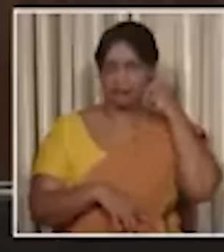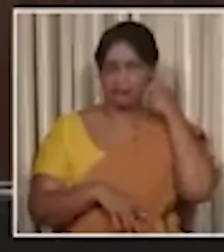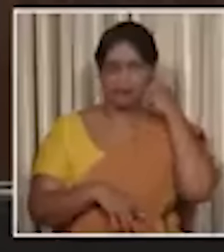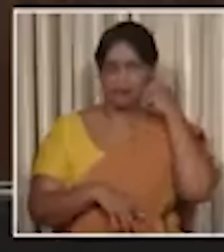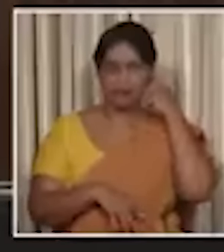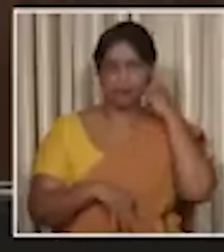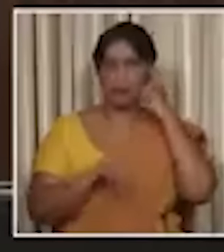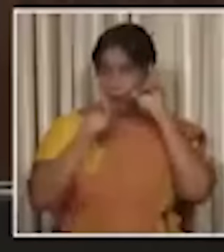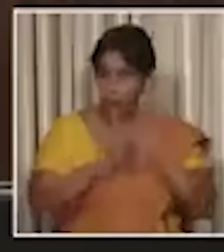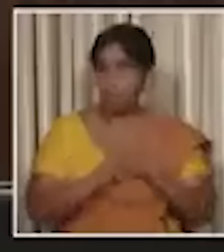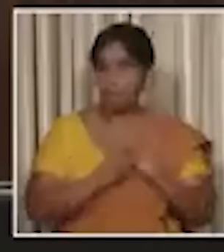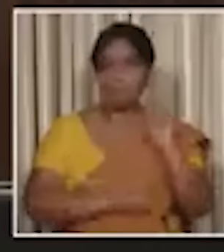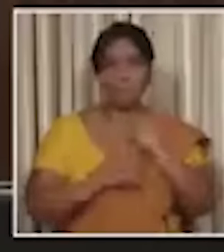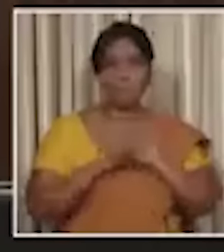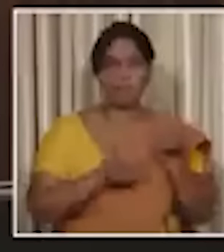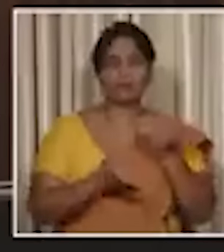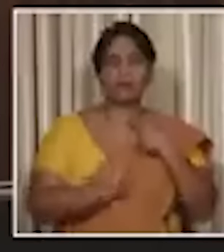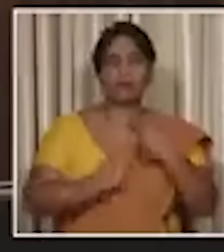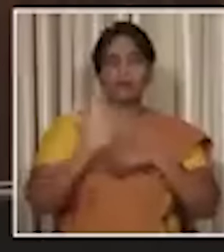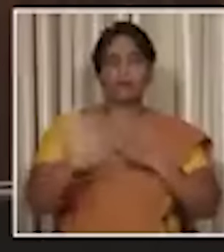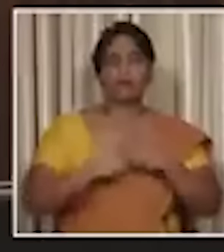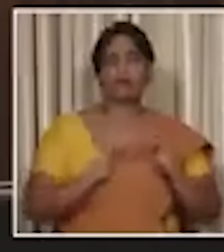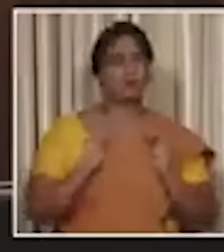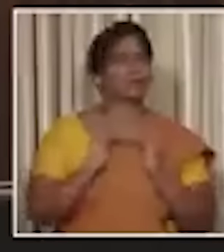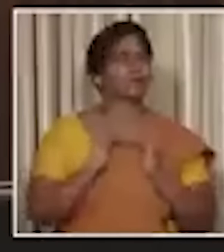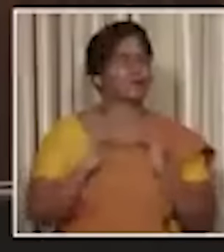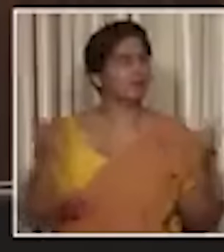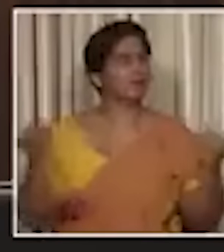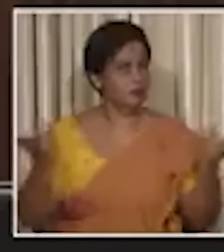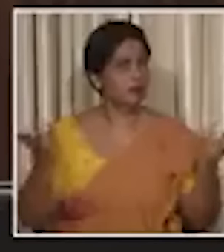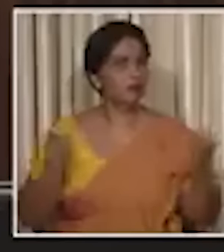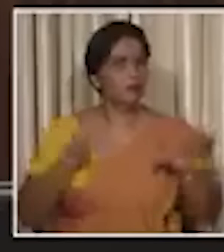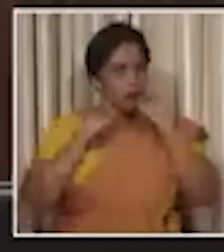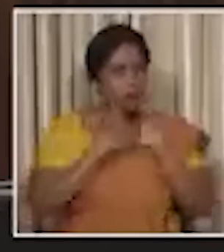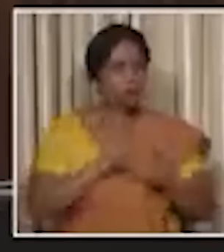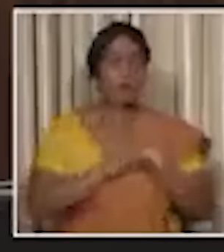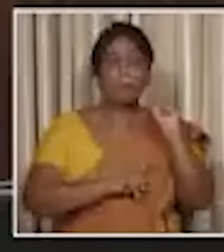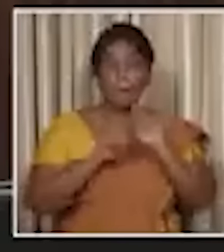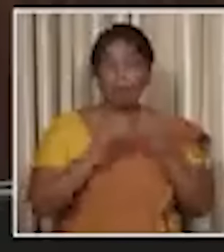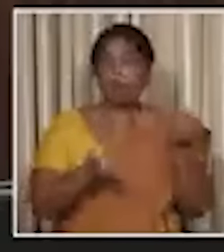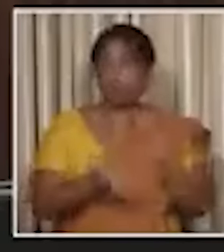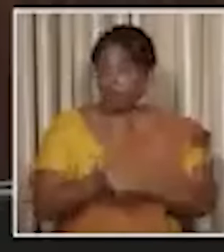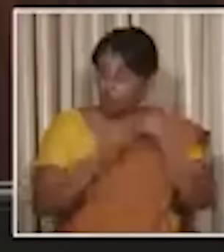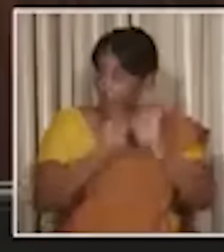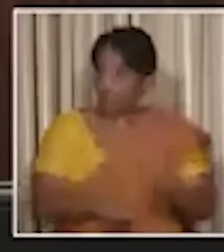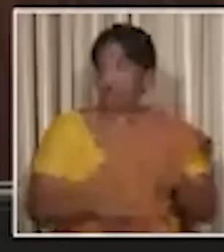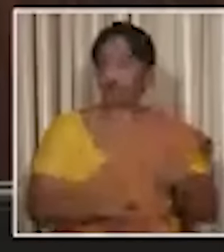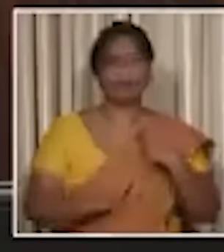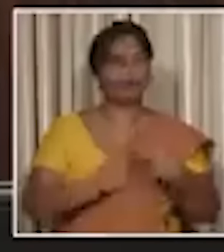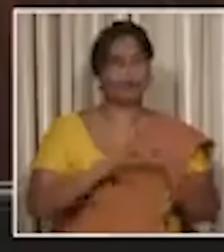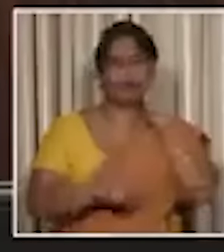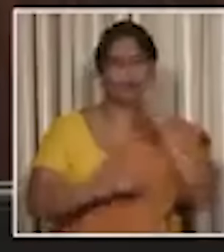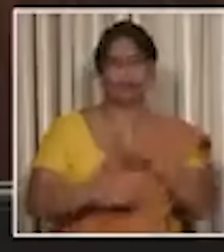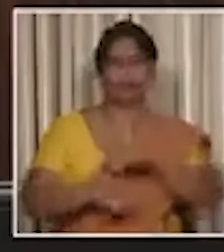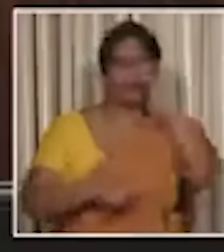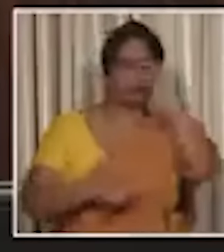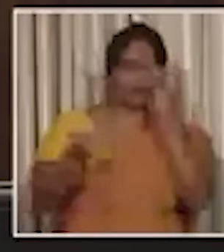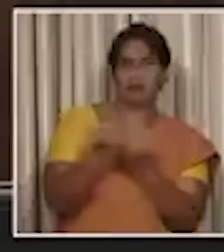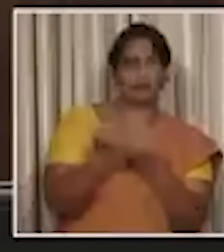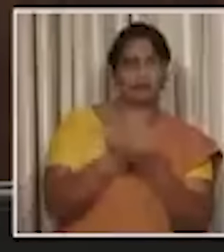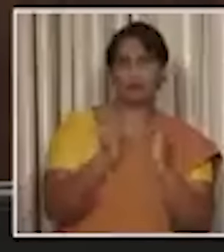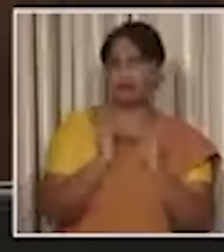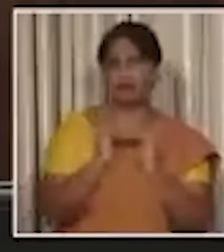மக்கள் இழந்திருக்கின்றதான இந்த அவநம்பிக்கை மீண்டும் கட்டியெழுப்ப வேண்டும். இந்த சந்தர்ப்பத்திலே எந்த ஒரு சந்தர்ப்பத்திலும்